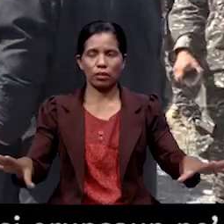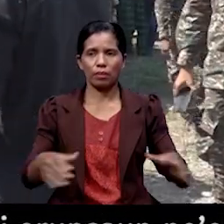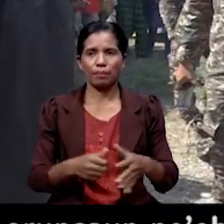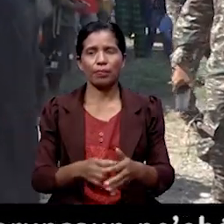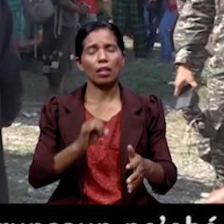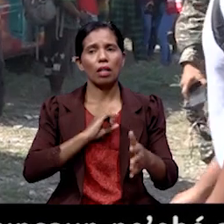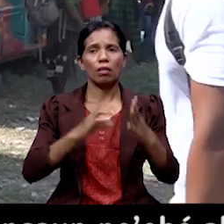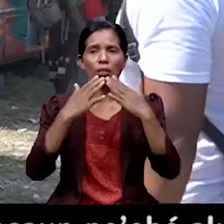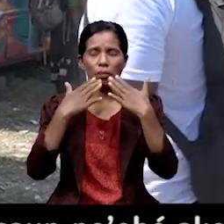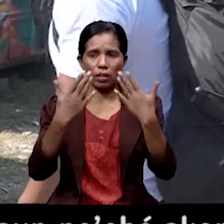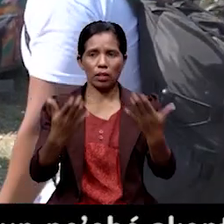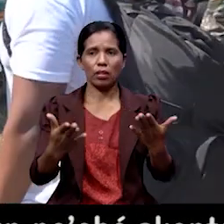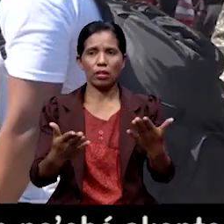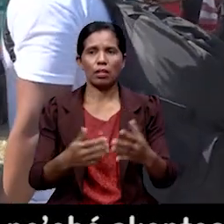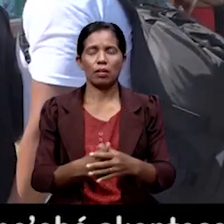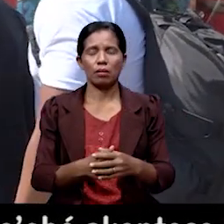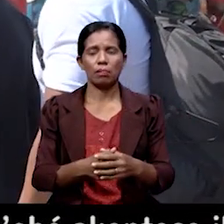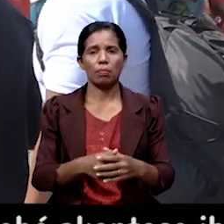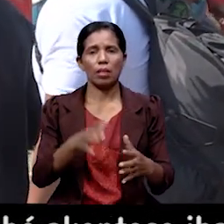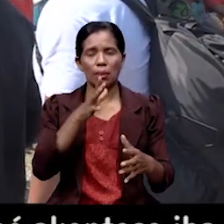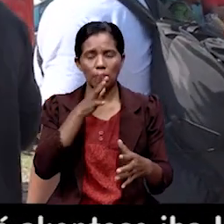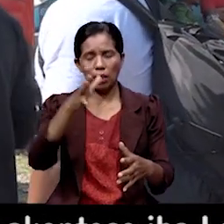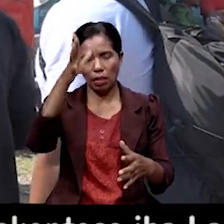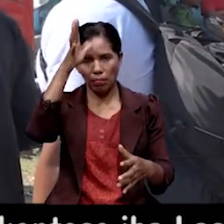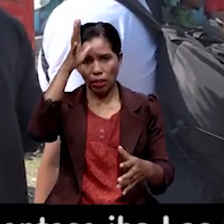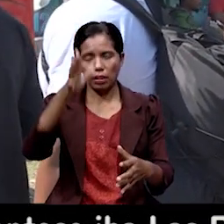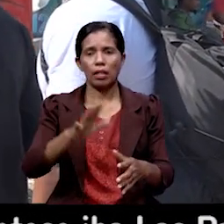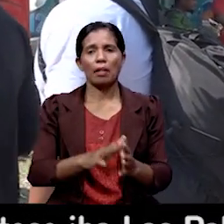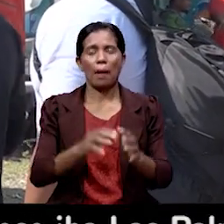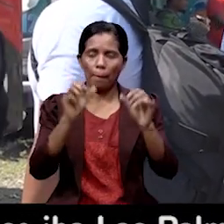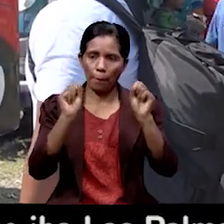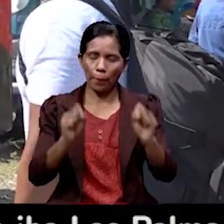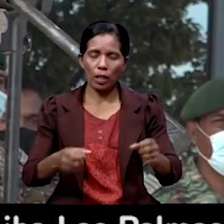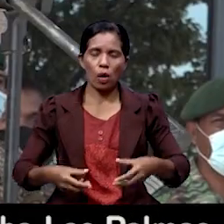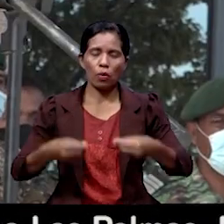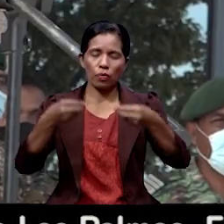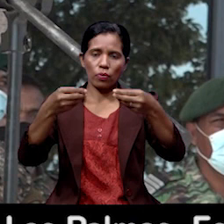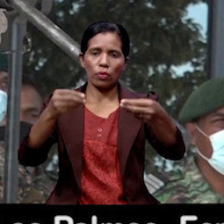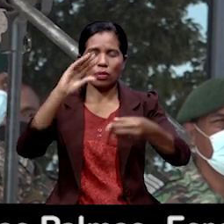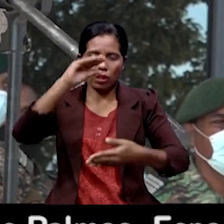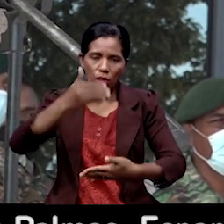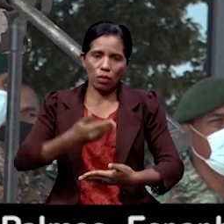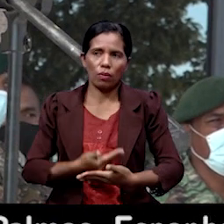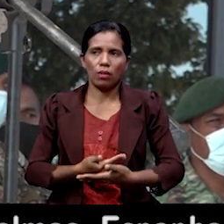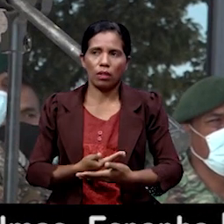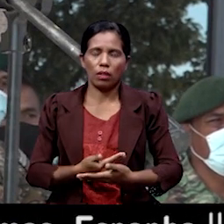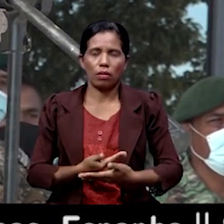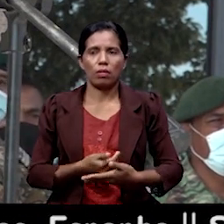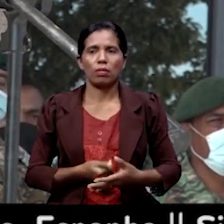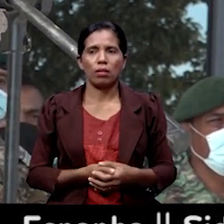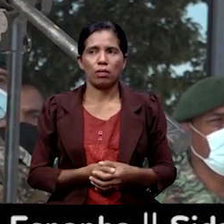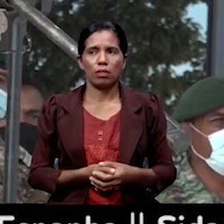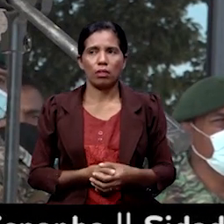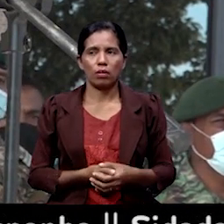agradece ba ina aman sira bele oferece ninia uma mura